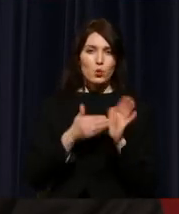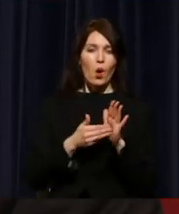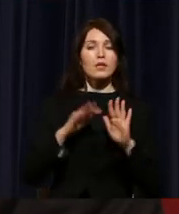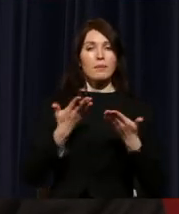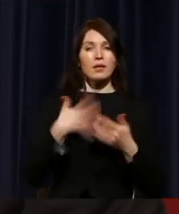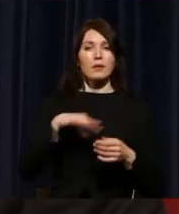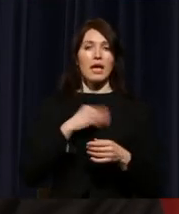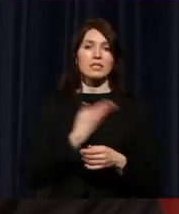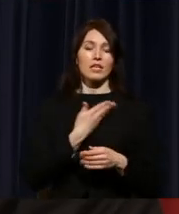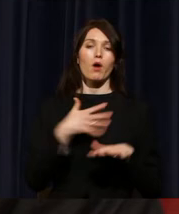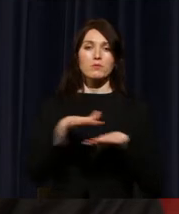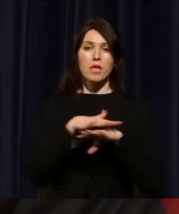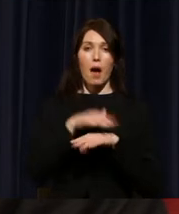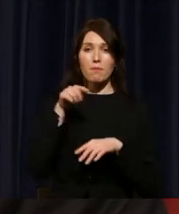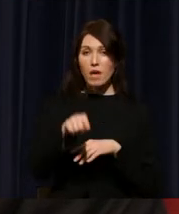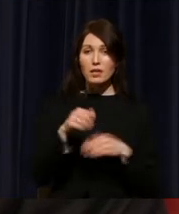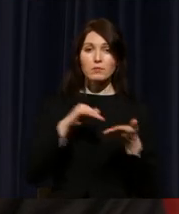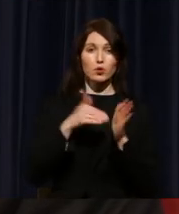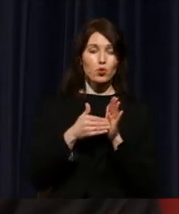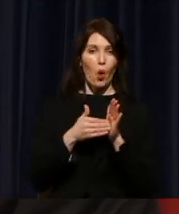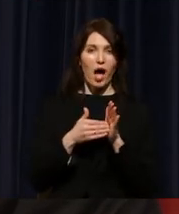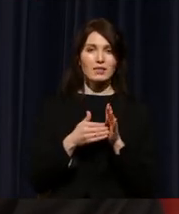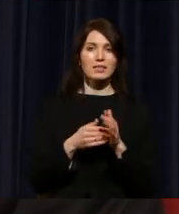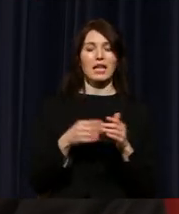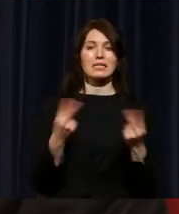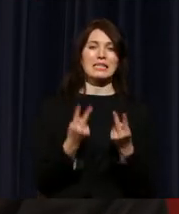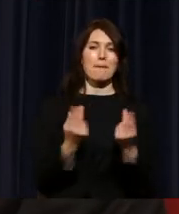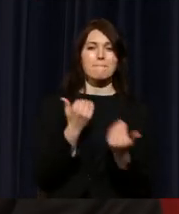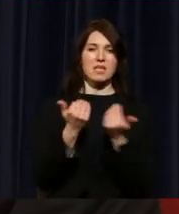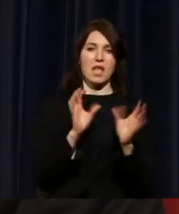mēs esam dzīvēm sabiedrībā, kur situācijas tiek tipizētas.